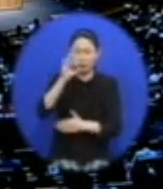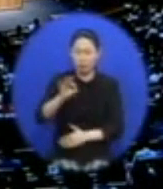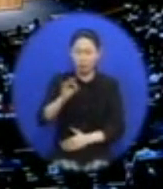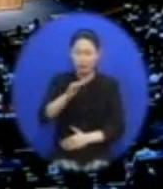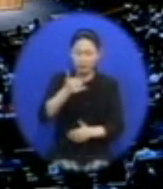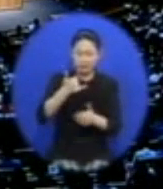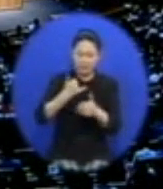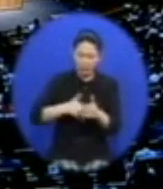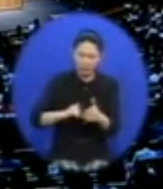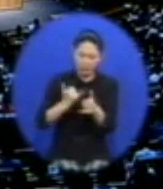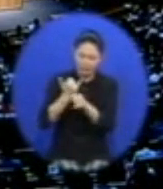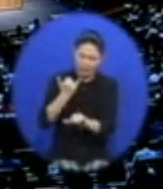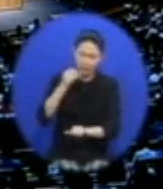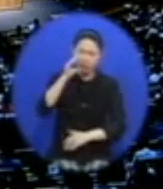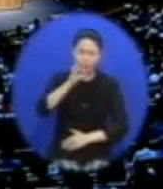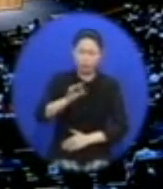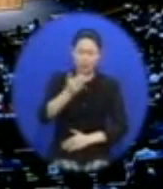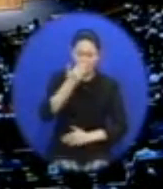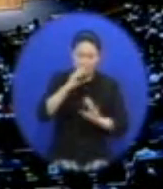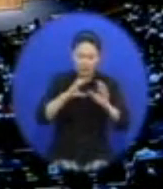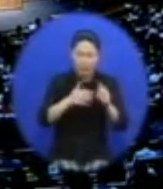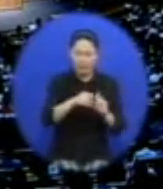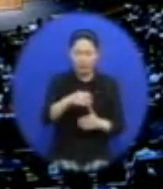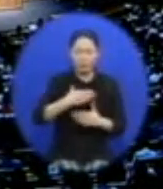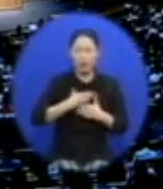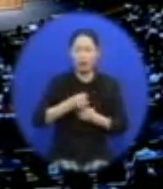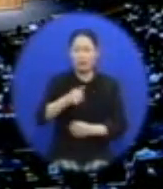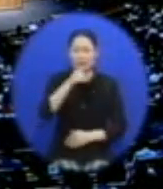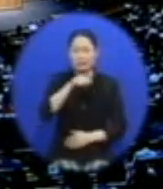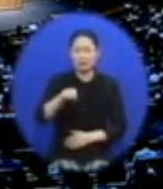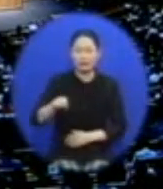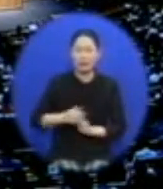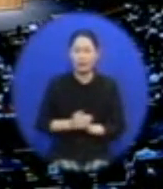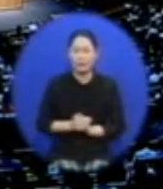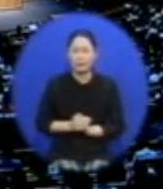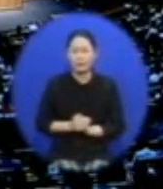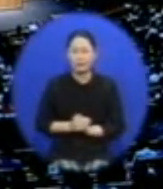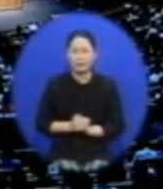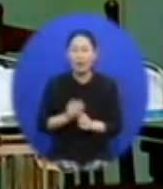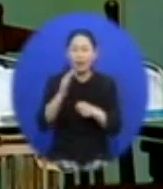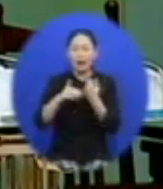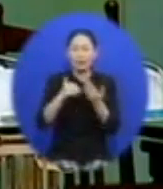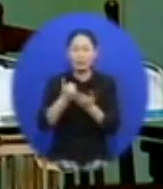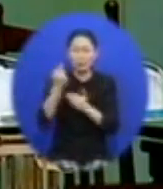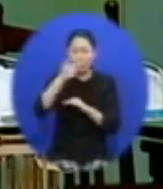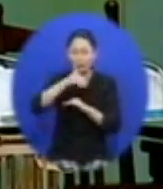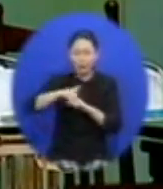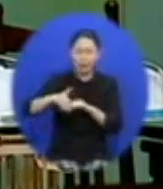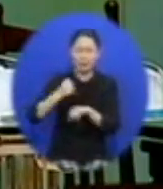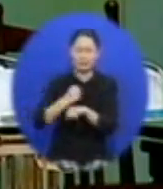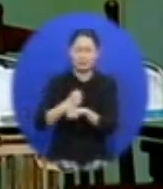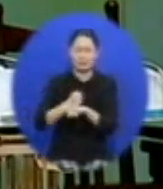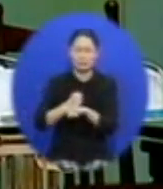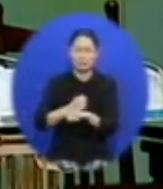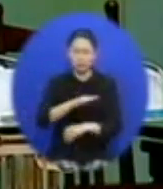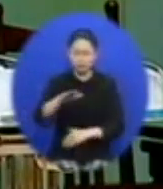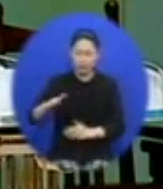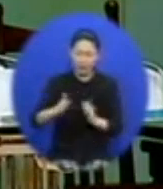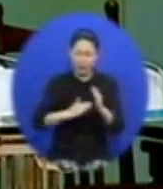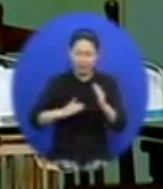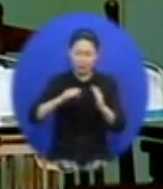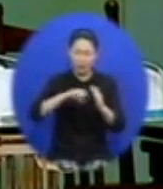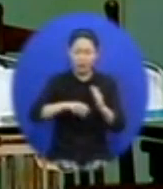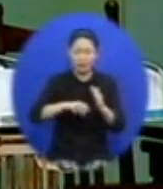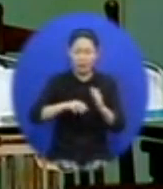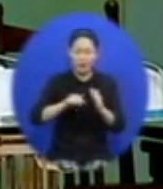볼지어다 이스라엘에게 평강이 있을찌어다 하나님의 교회가 심은 우리의 가정 안에